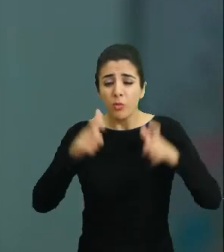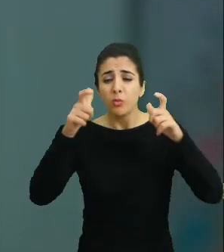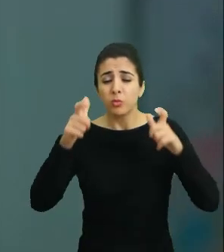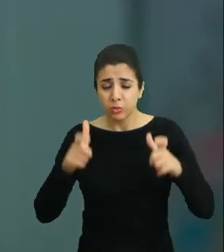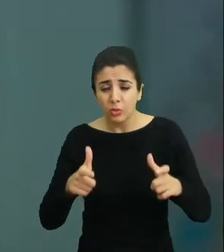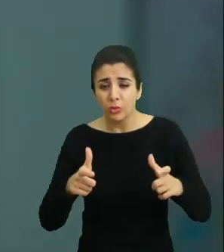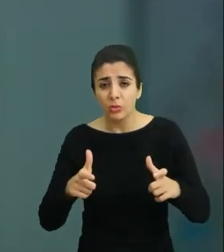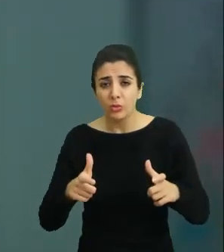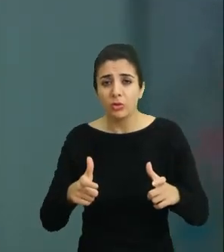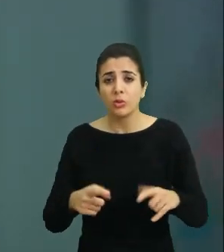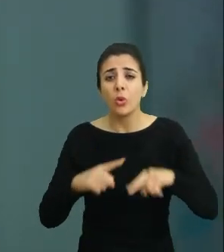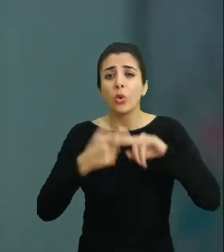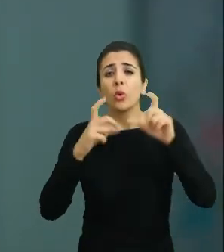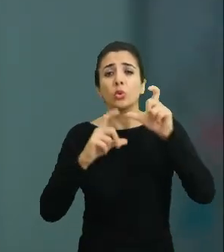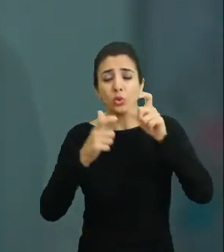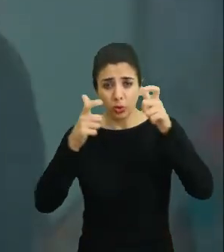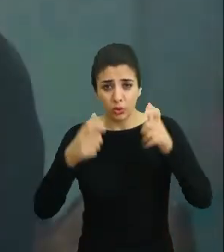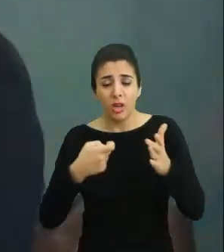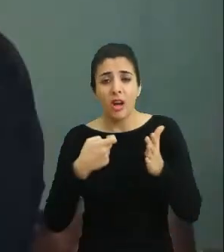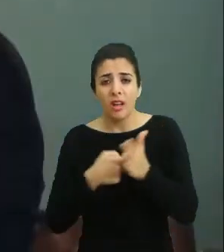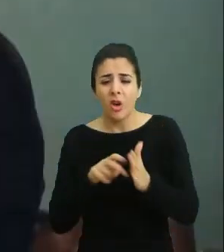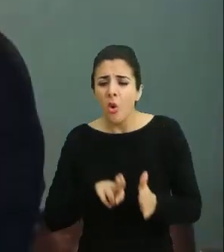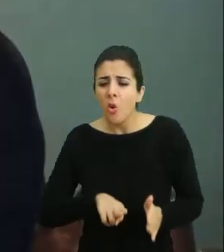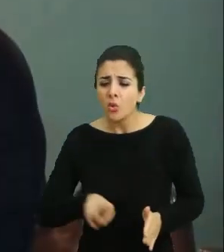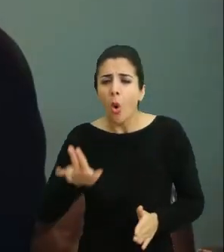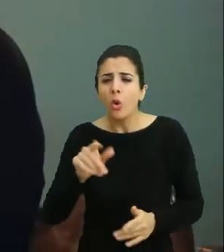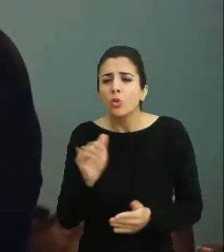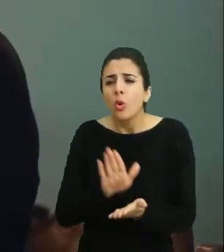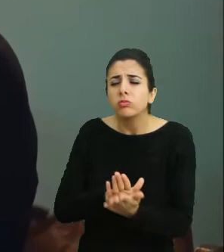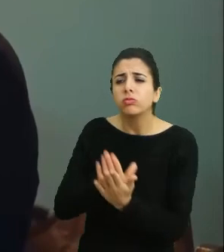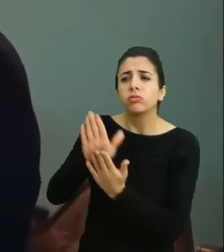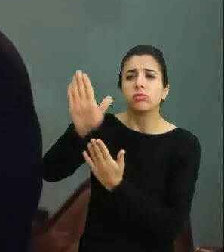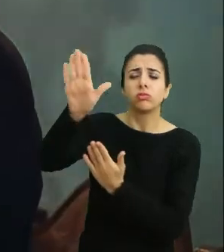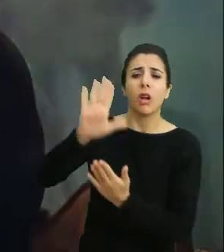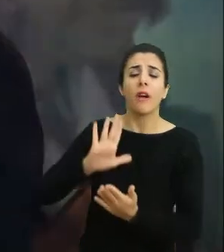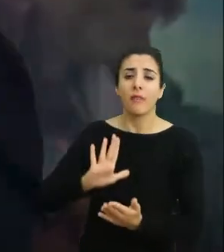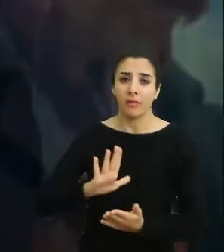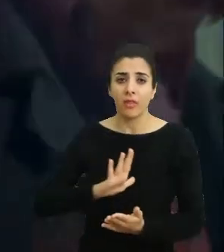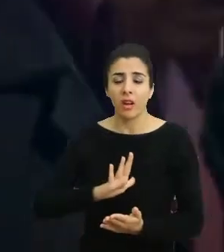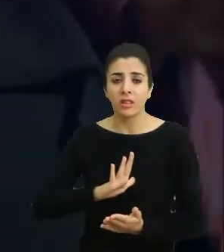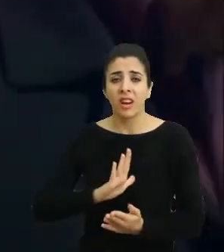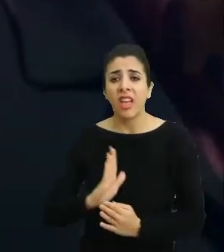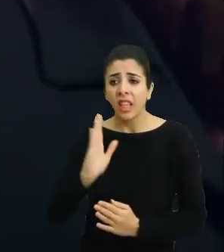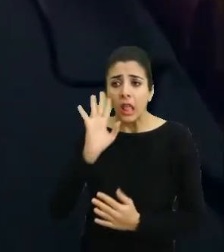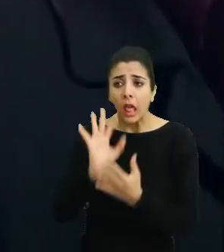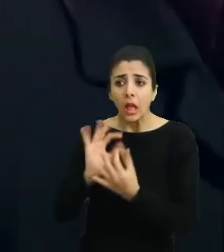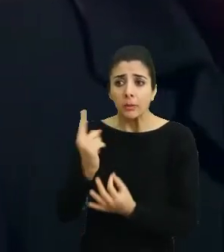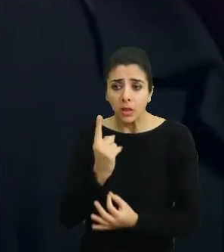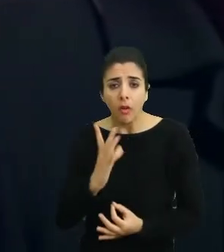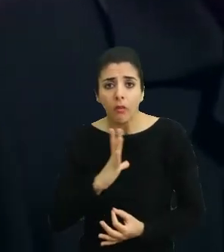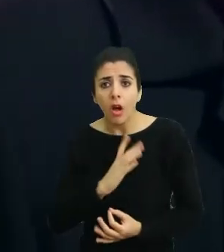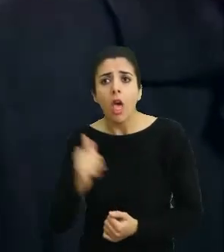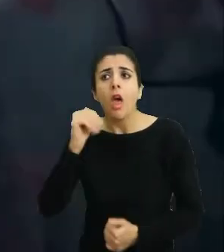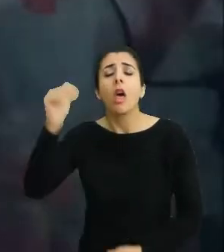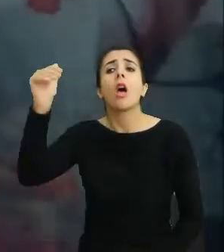gelirken görüp duvarın ardına gizlendi. Elif önde onun gömleğini koklayarak ağlıyor. Celal kapıda durdu. Elif'i